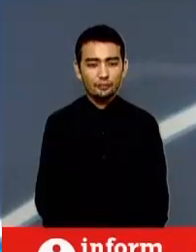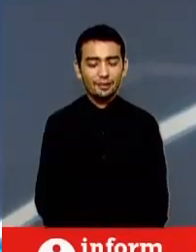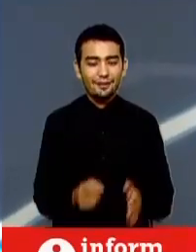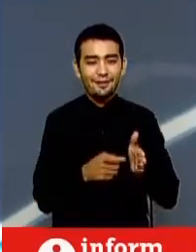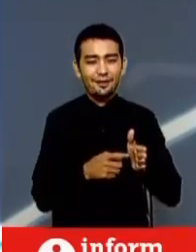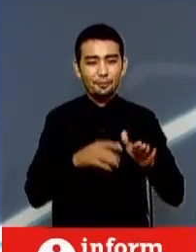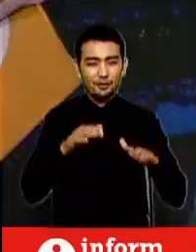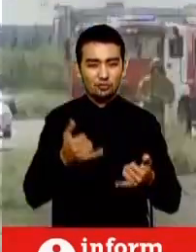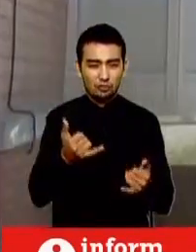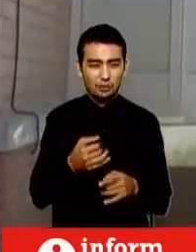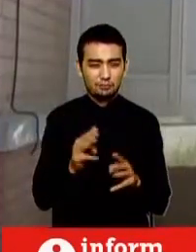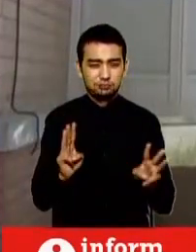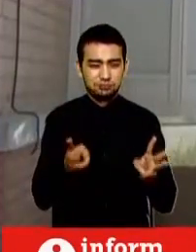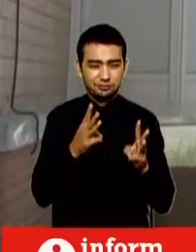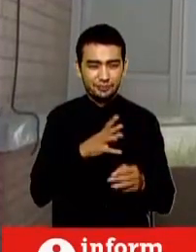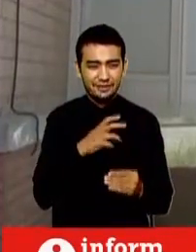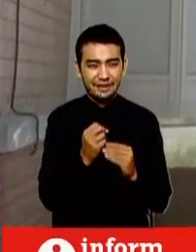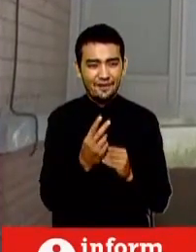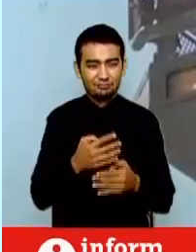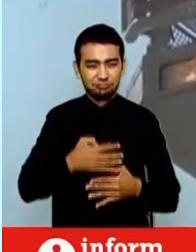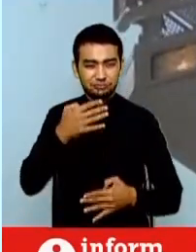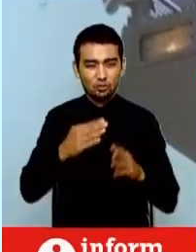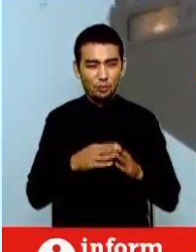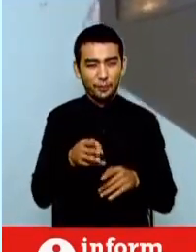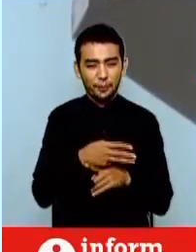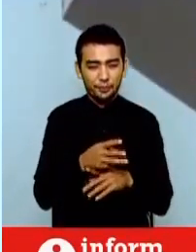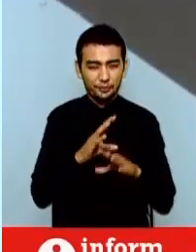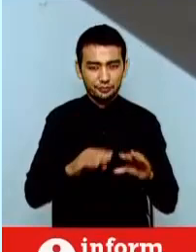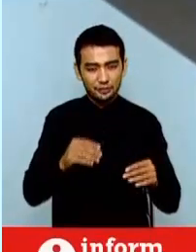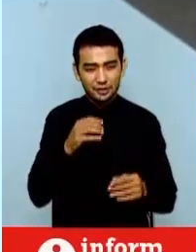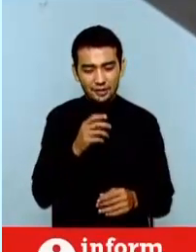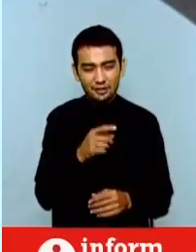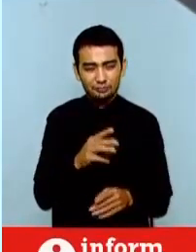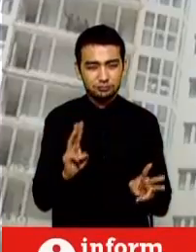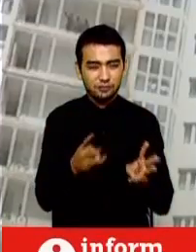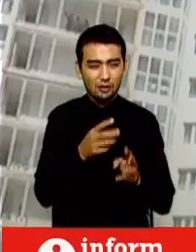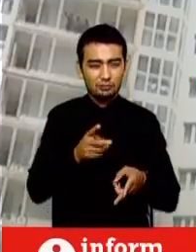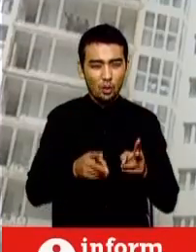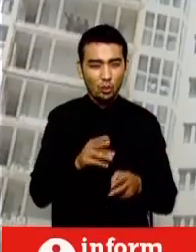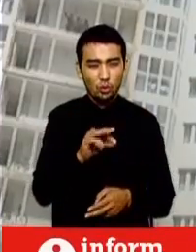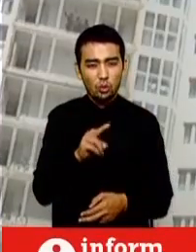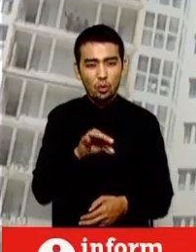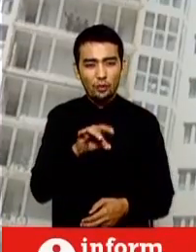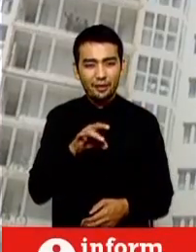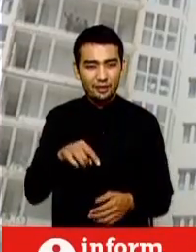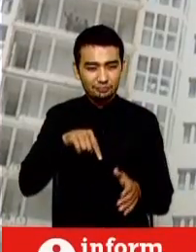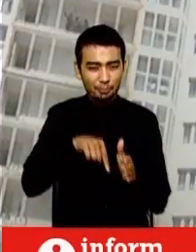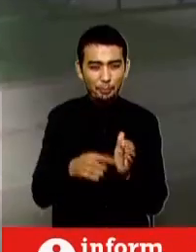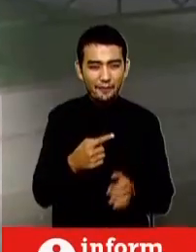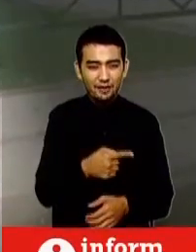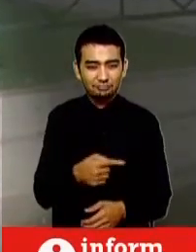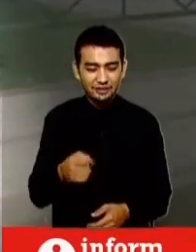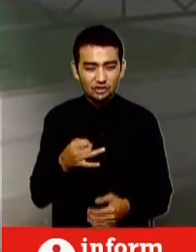А в Караганде сегодня тушили пожар в 12-этажном доме. Огонь вспыхнул в Донерной на первом этаже. Жильцам пришлось